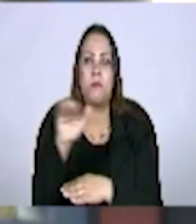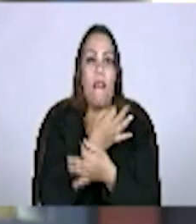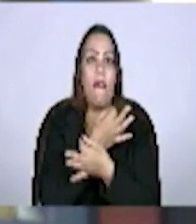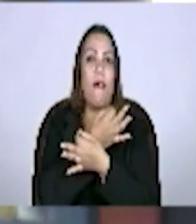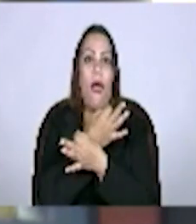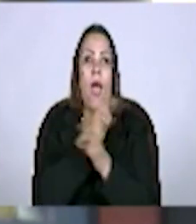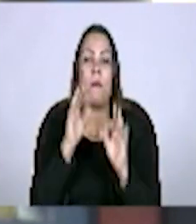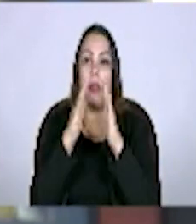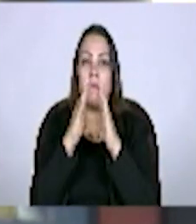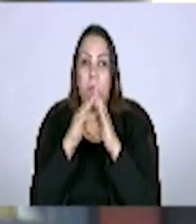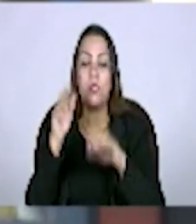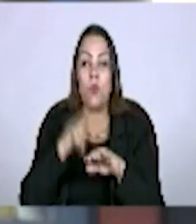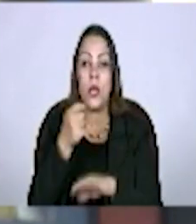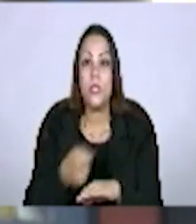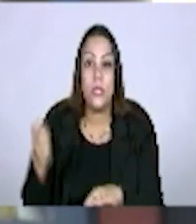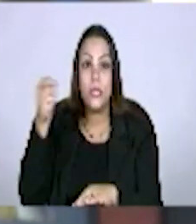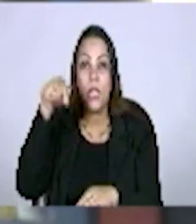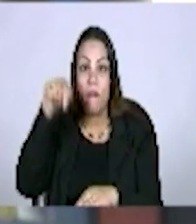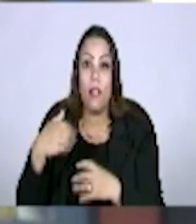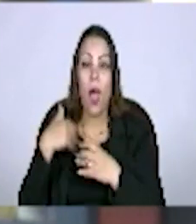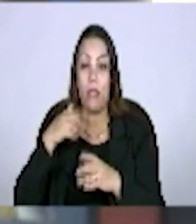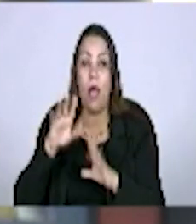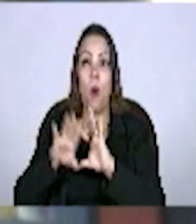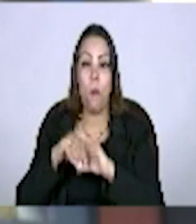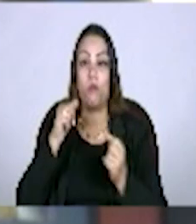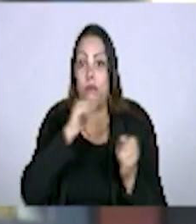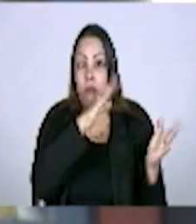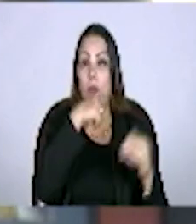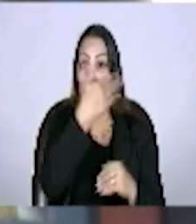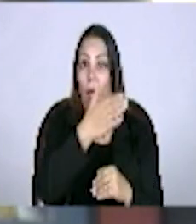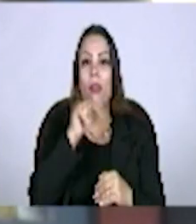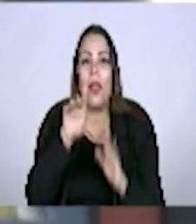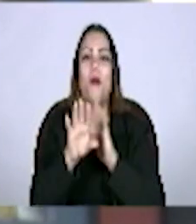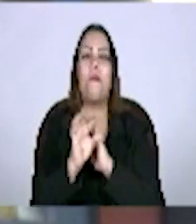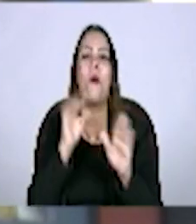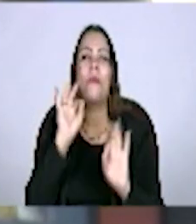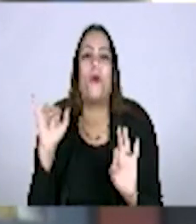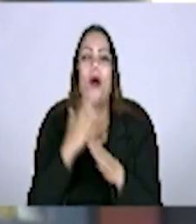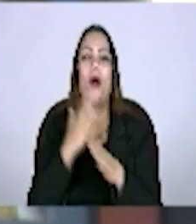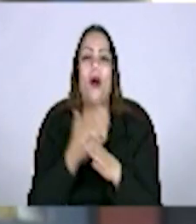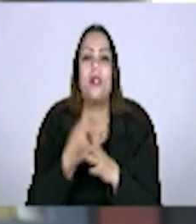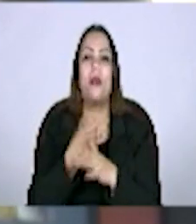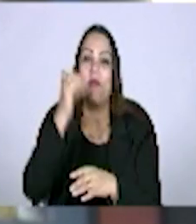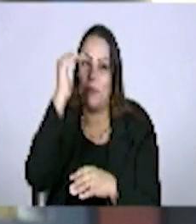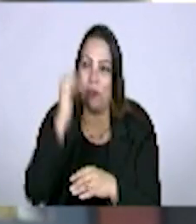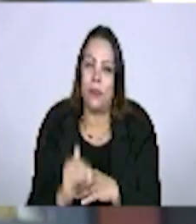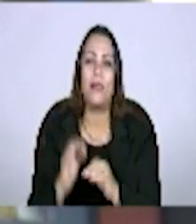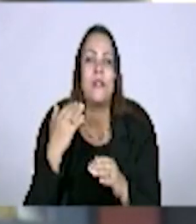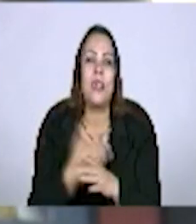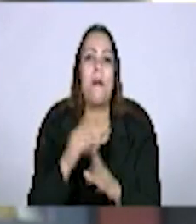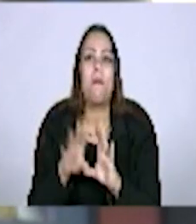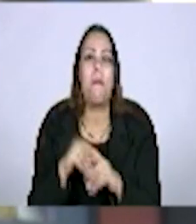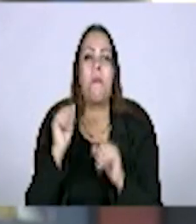وفاض عن هذه الاحتياجات للتصدير فدي مساله هي اللي هتدي بالفعل الى تخفيض الاسعار لان